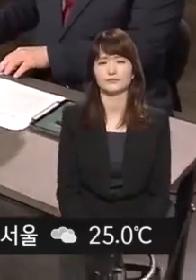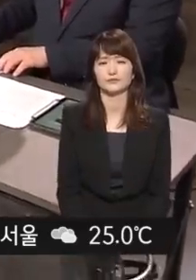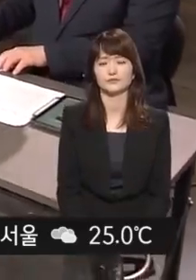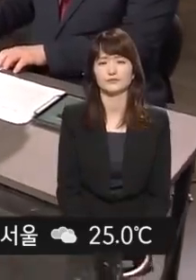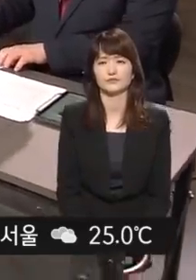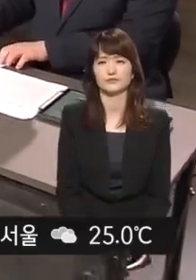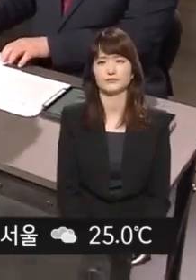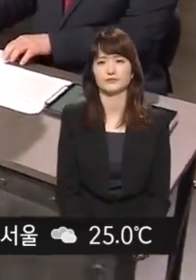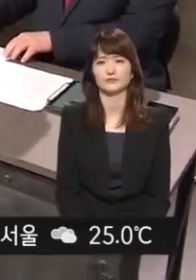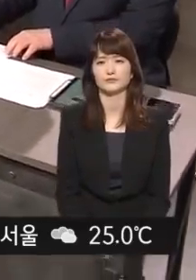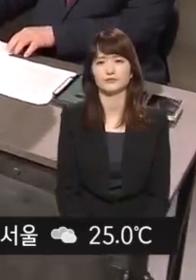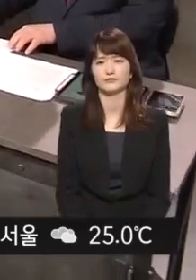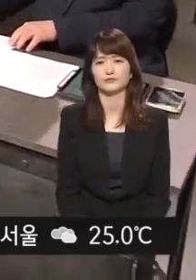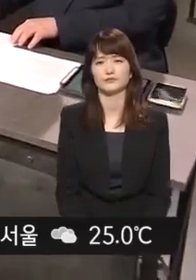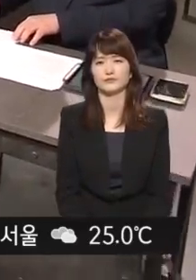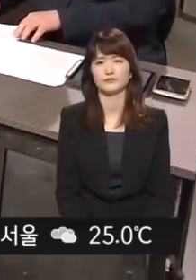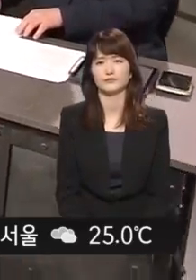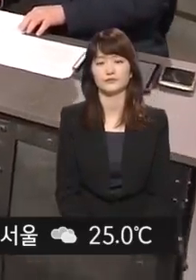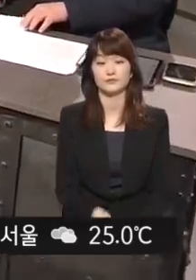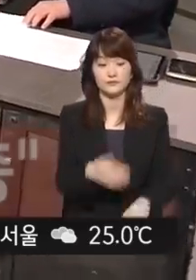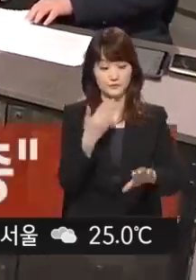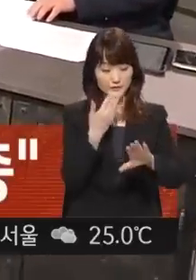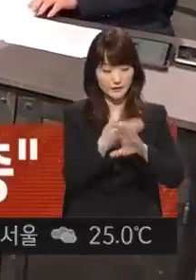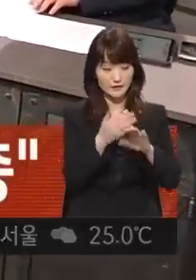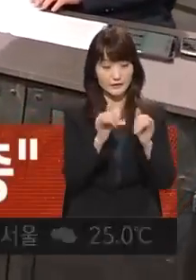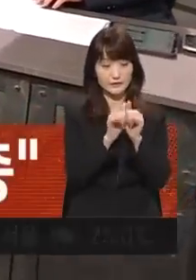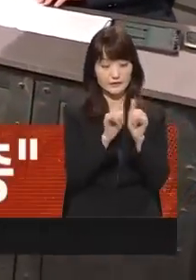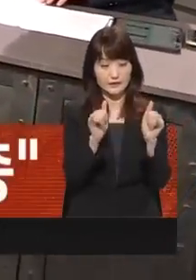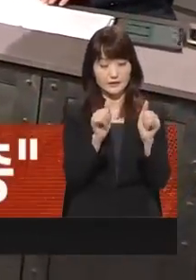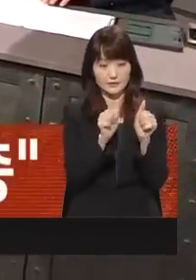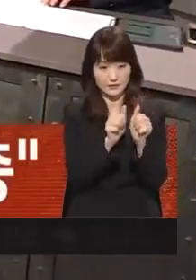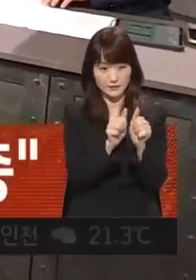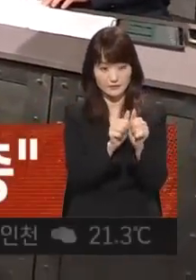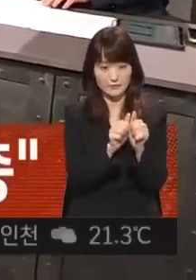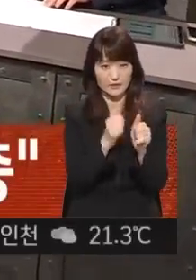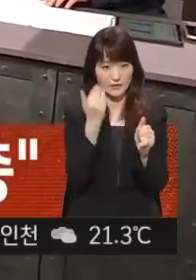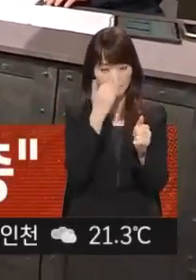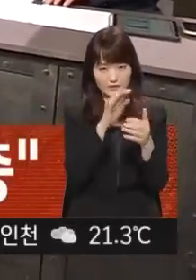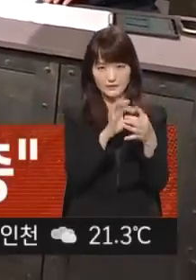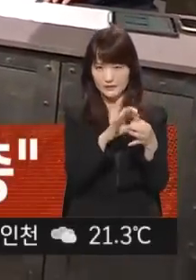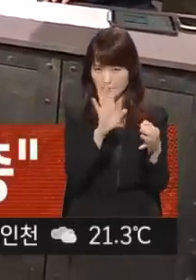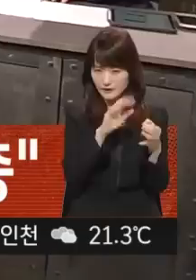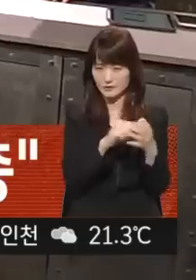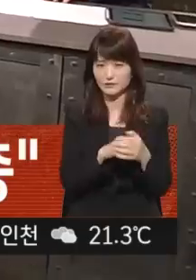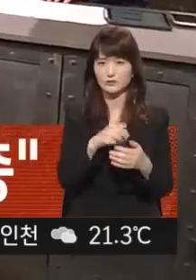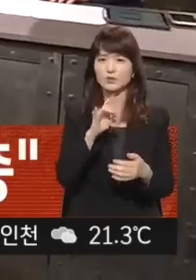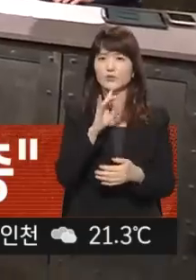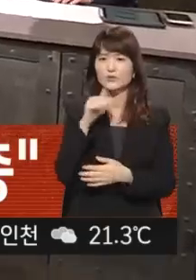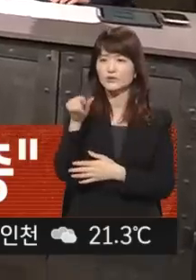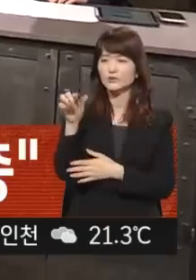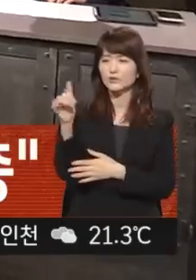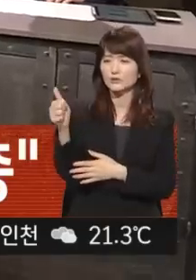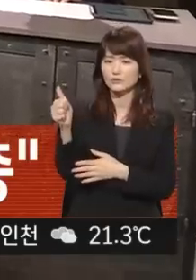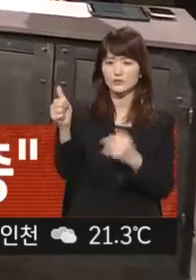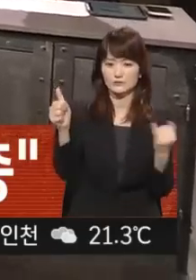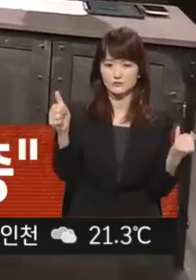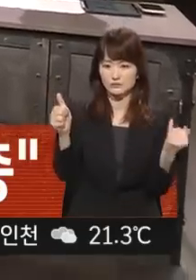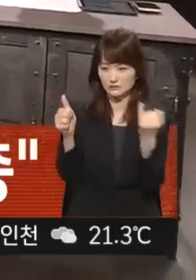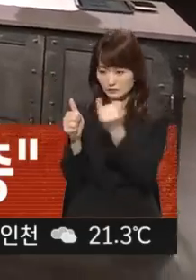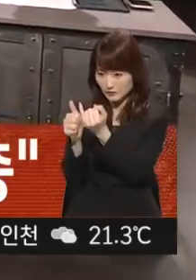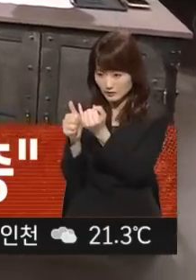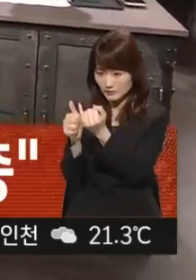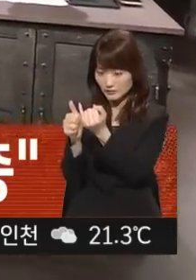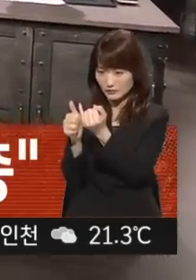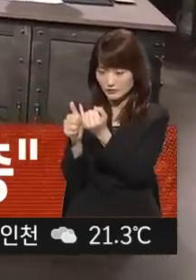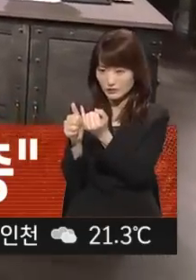그러니까 다른 남자들과는 절대 관계를 하지 아니하고 오로지 정명석과만 이게 맨정신으로 가능하진